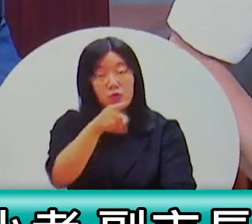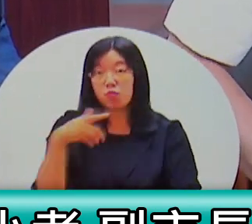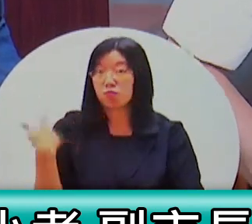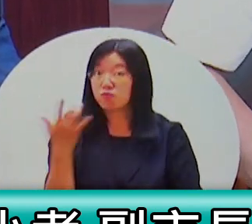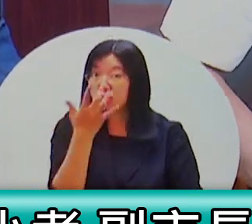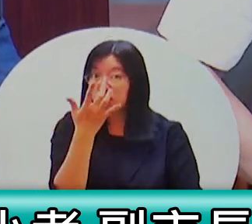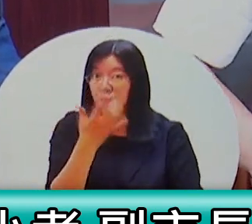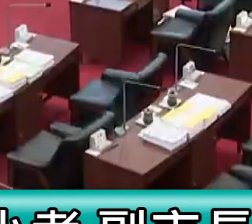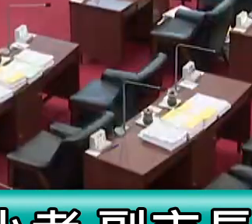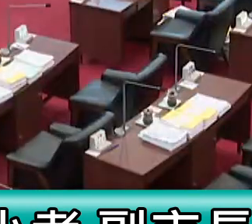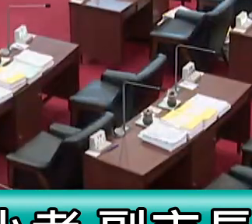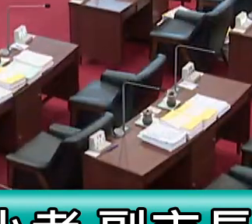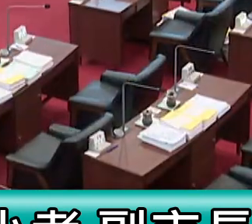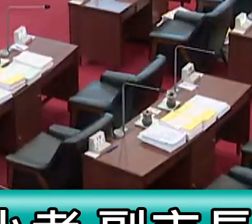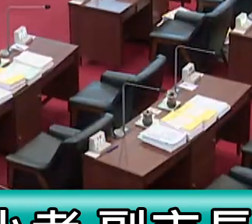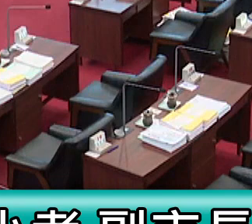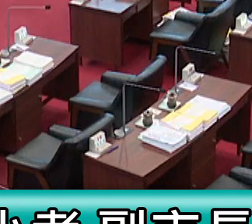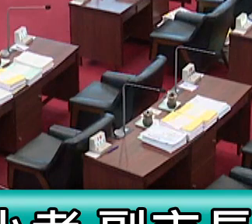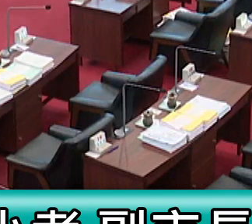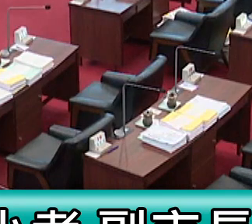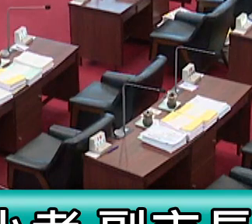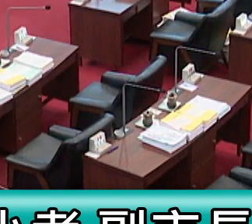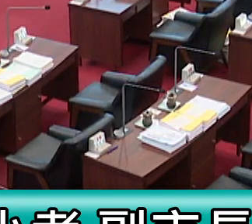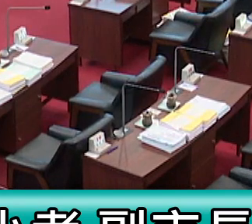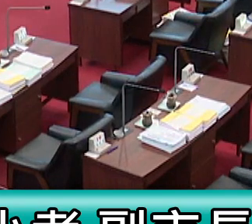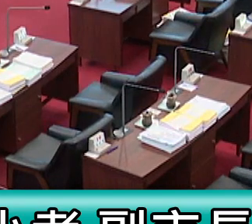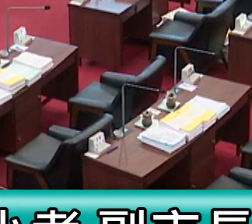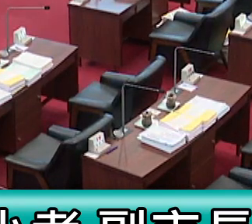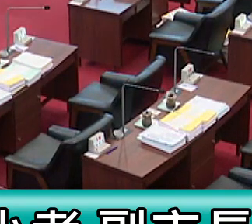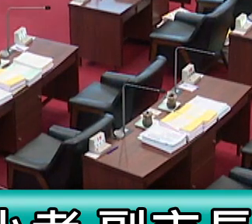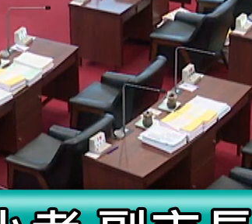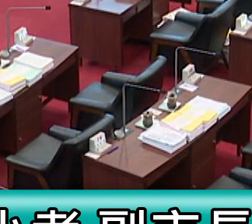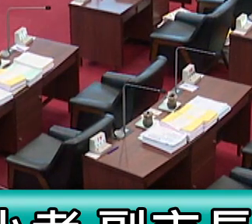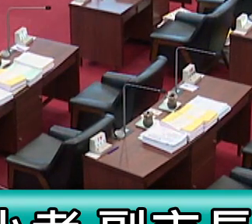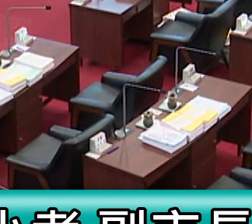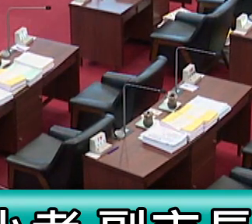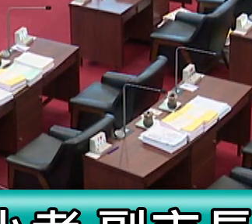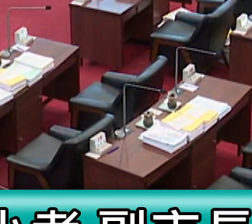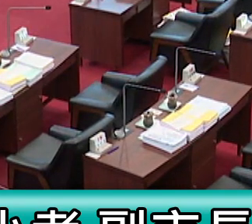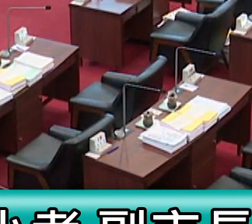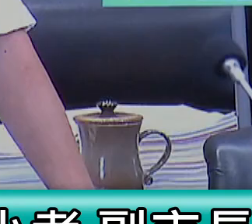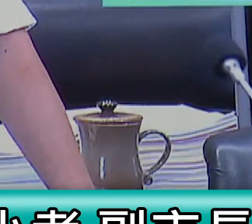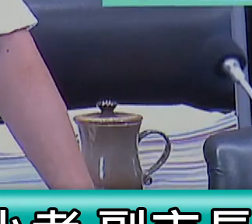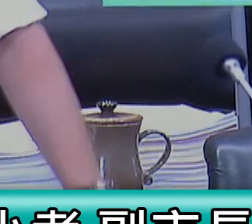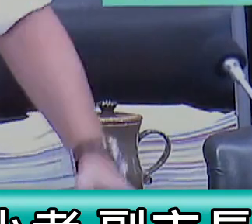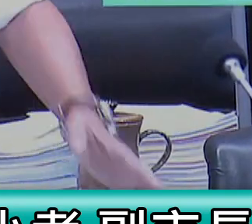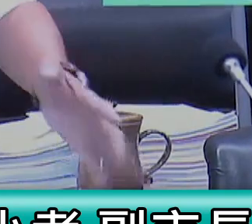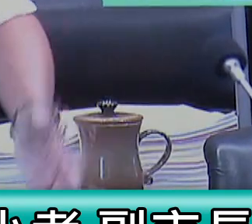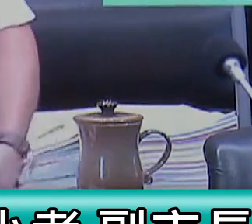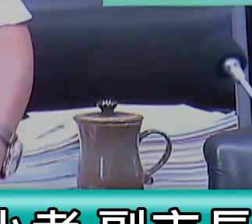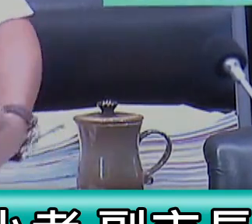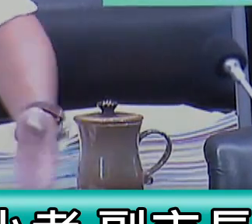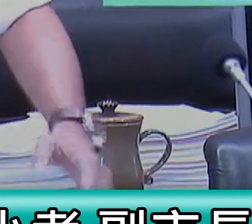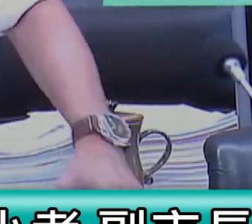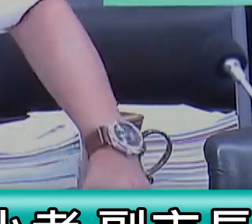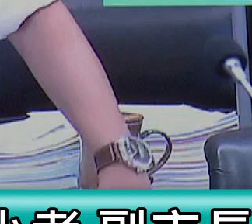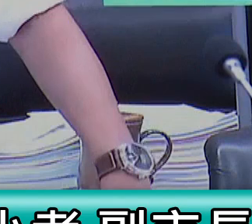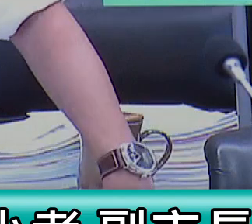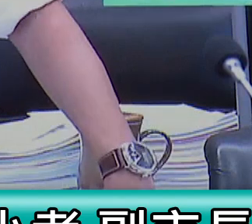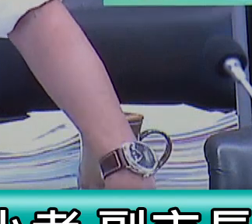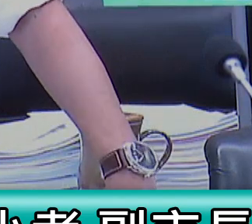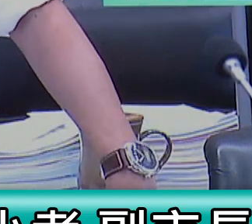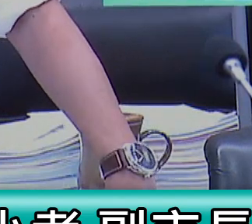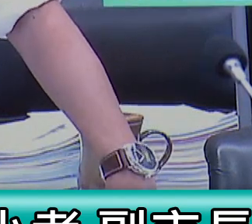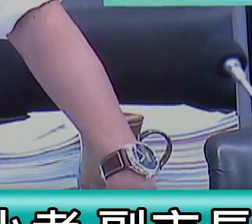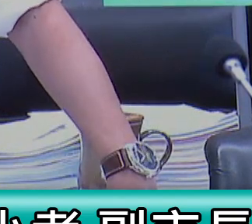质询了一整天，轮到高雄市议员宋立斌，马上就给了局处首长一个震撼教育。他出了几个题目，考了